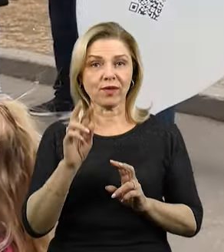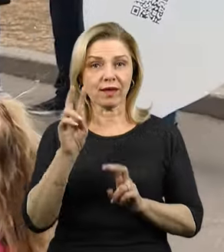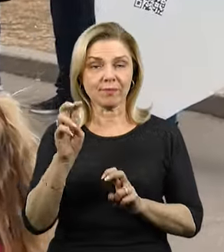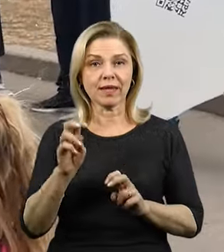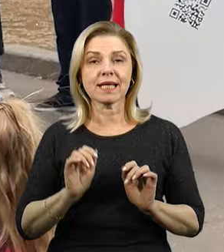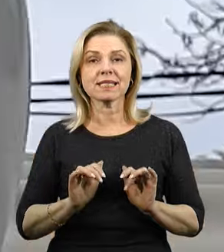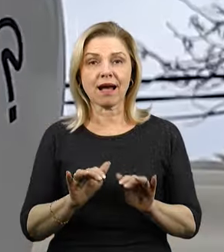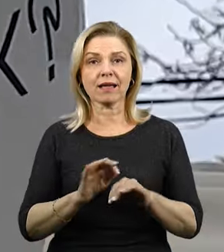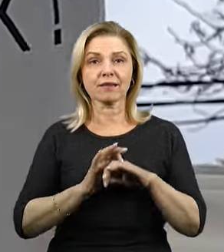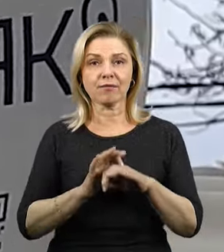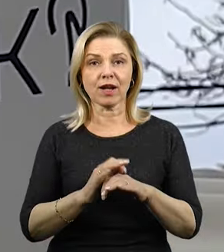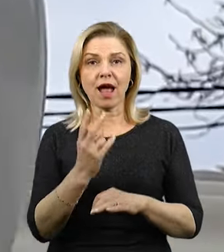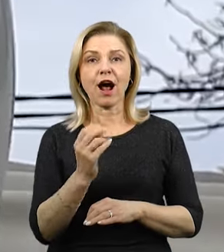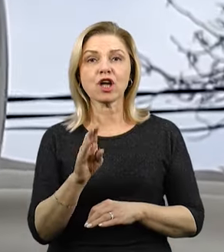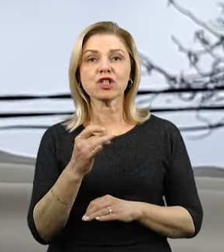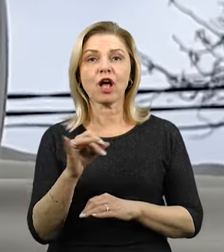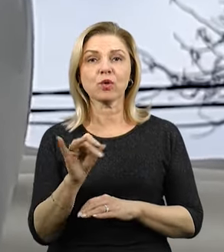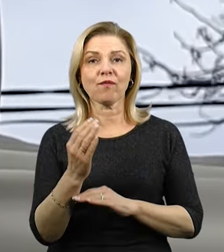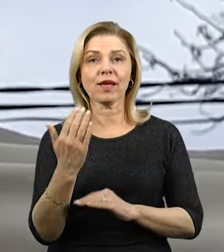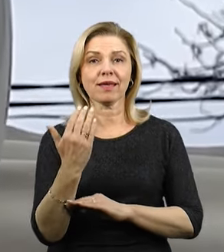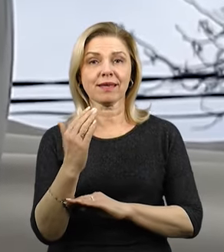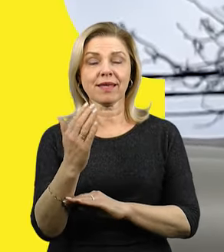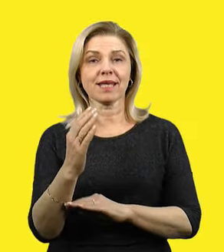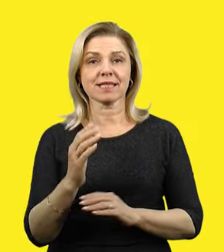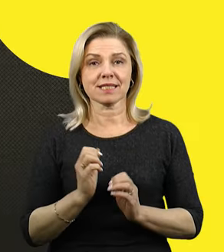інтерактивний захід відбувся у каштановому